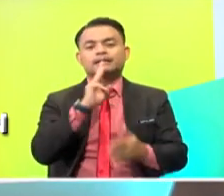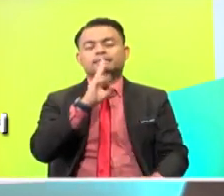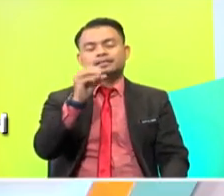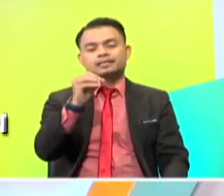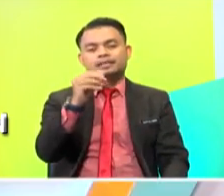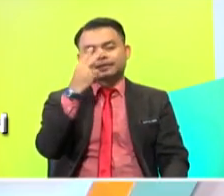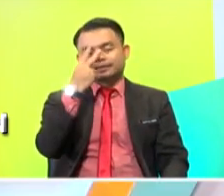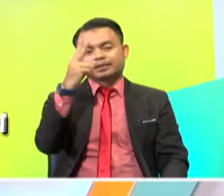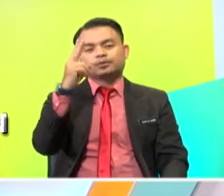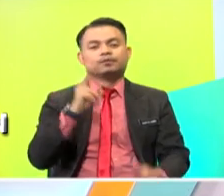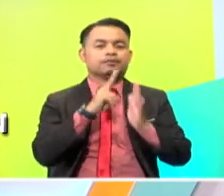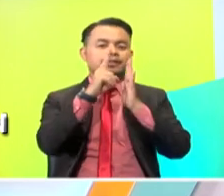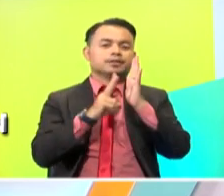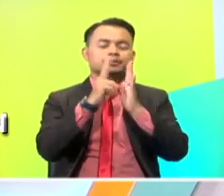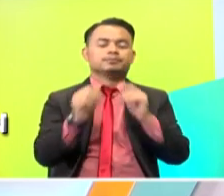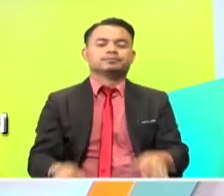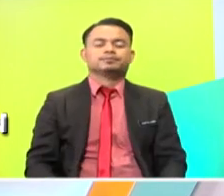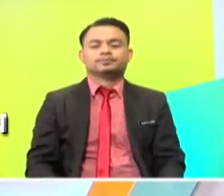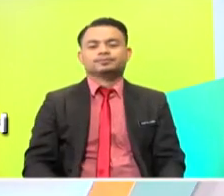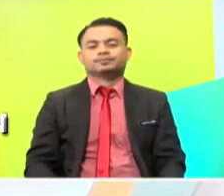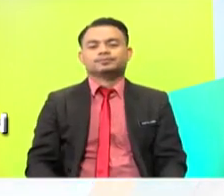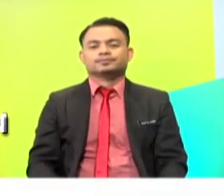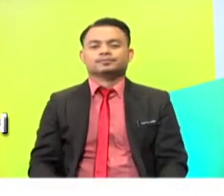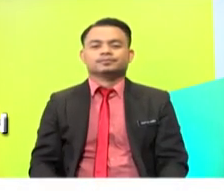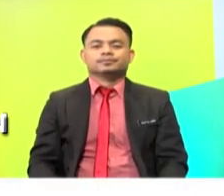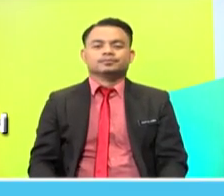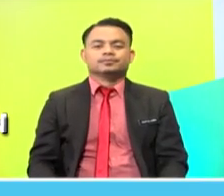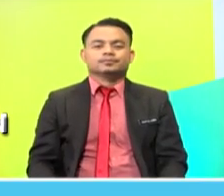Jump hai hai